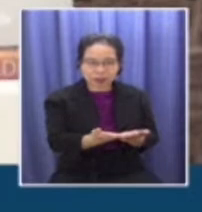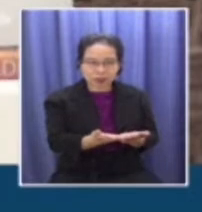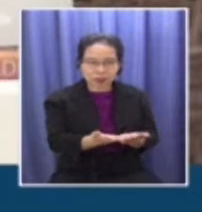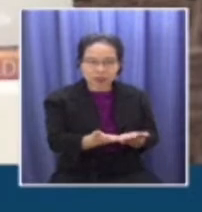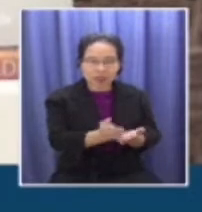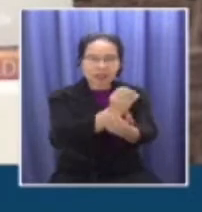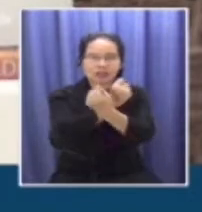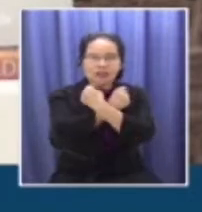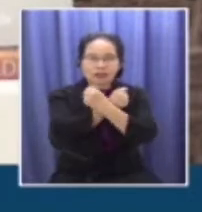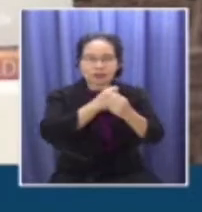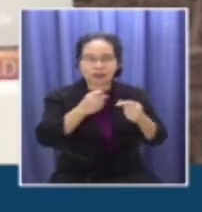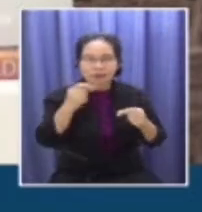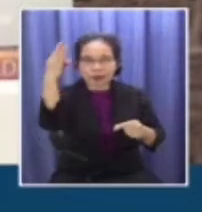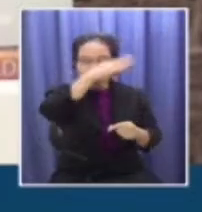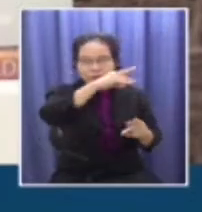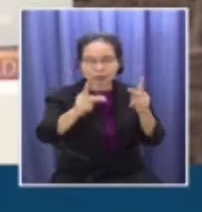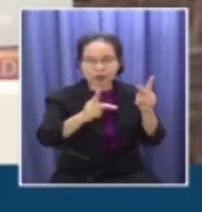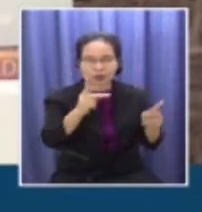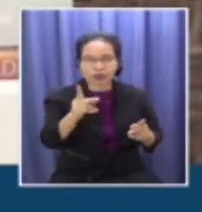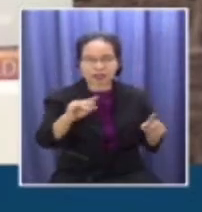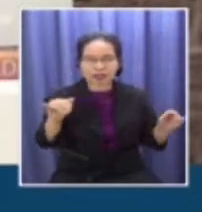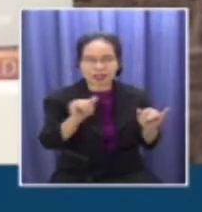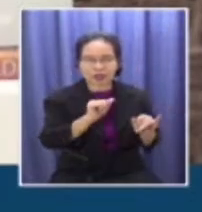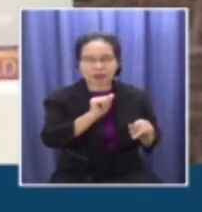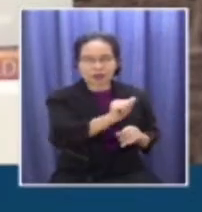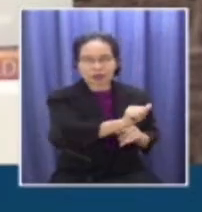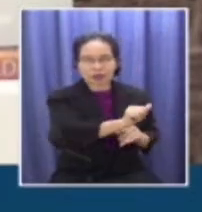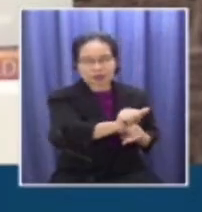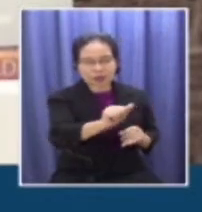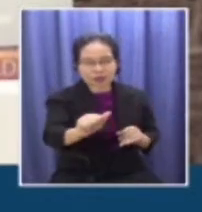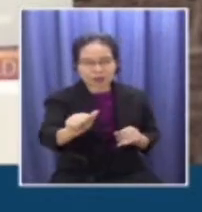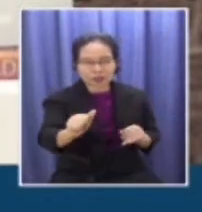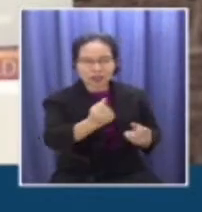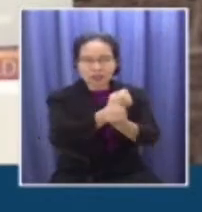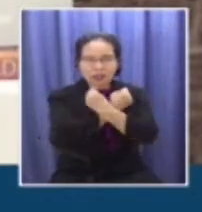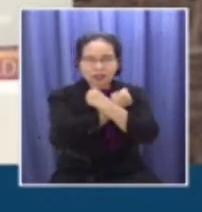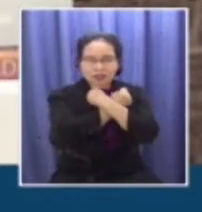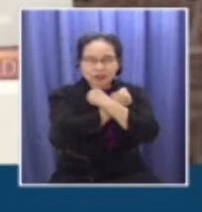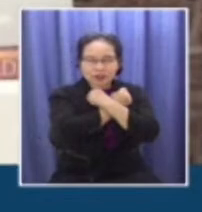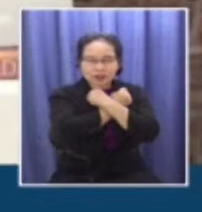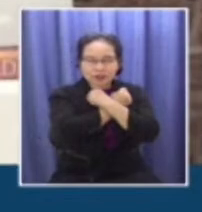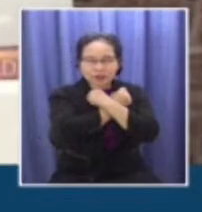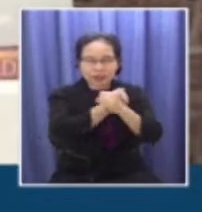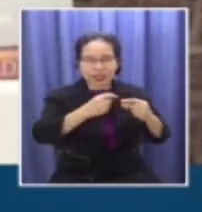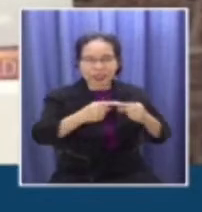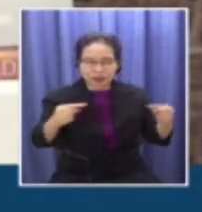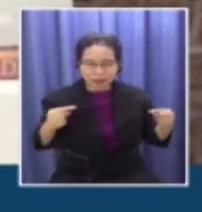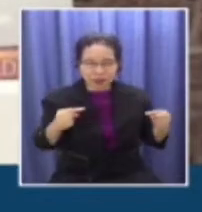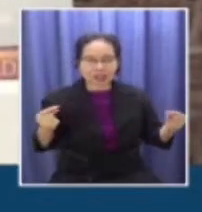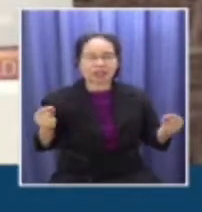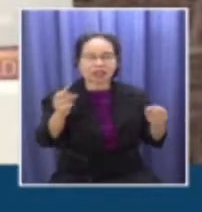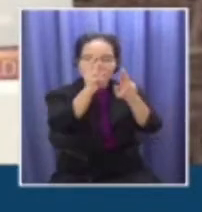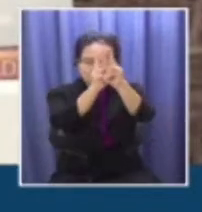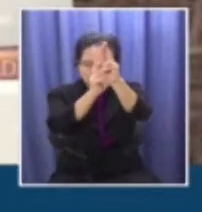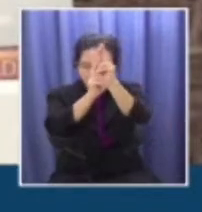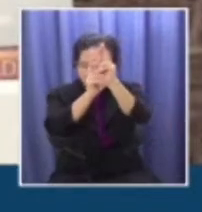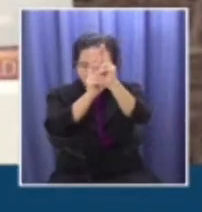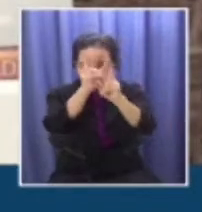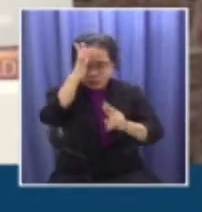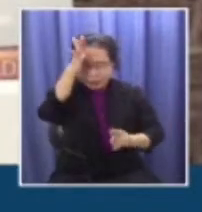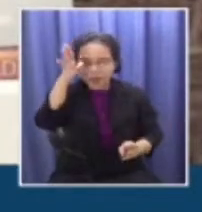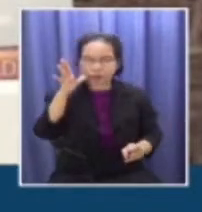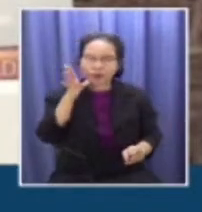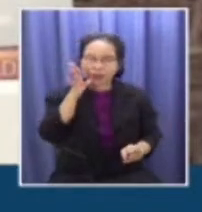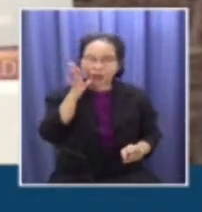a ɛyɛ wa wasɛm na sɛ wo no wɔ ho kwan tumi kyerɛkyerɛ nkwasiade ne gyimi a mɛso me wɔ ho kwan sɛ